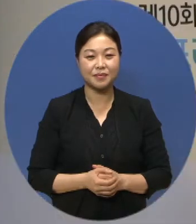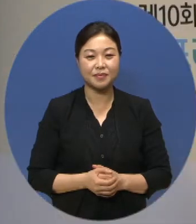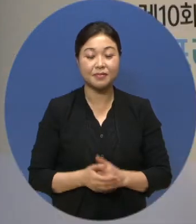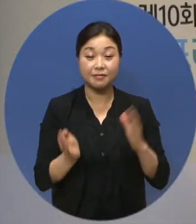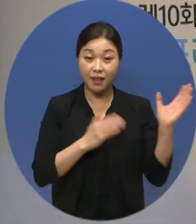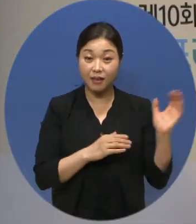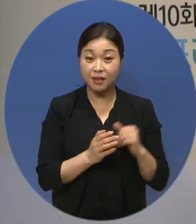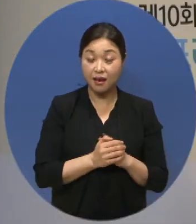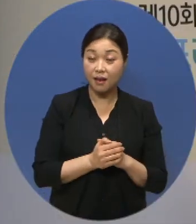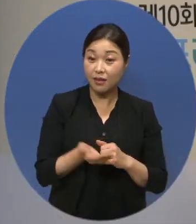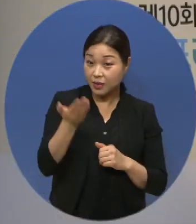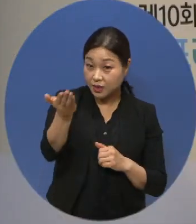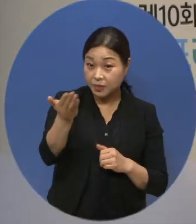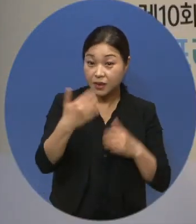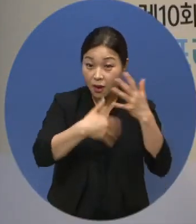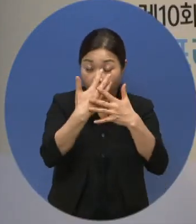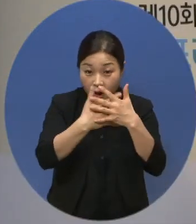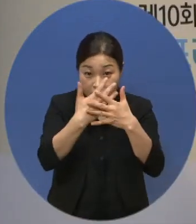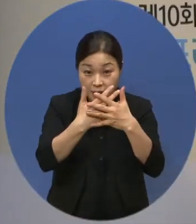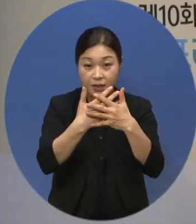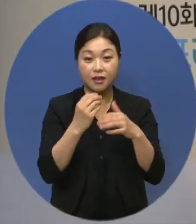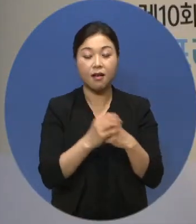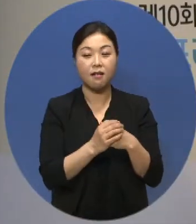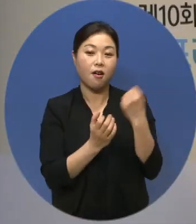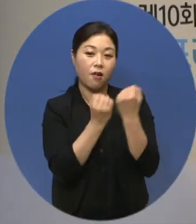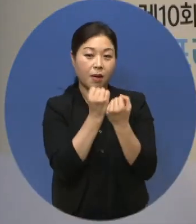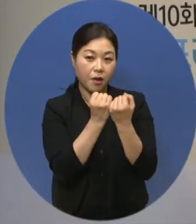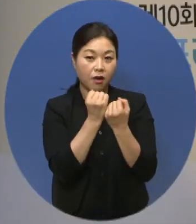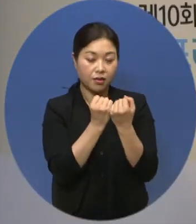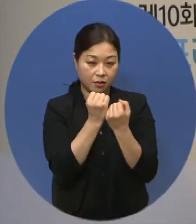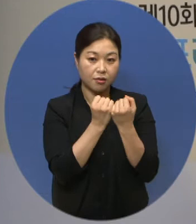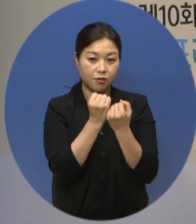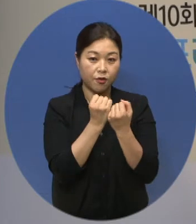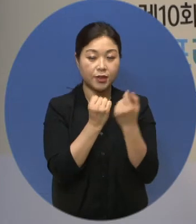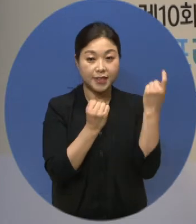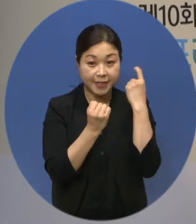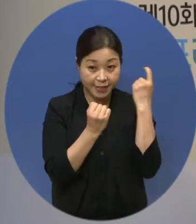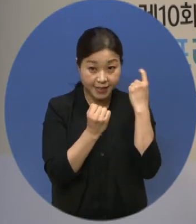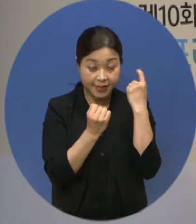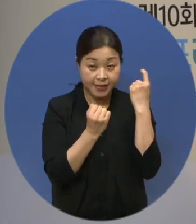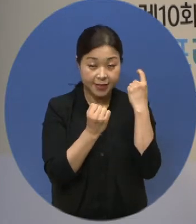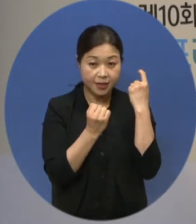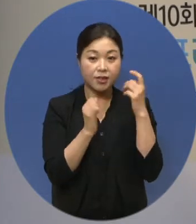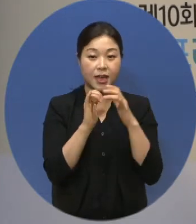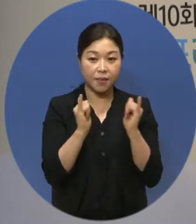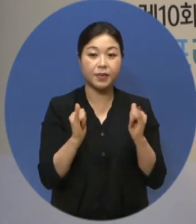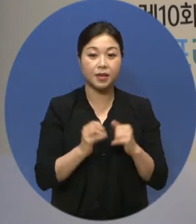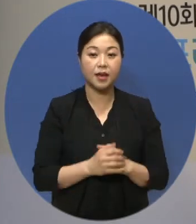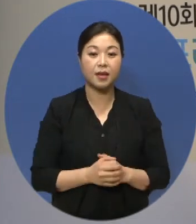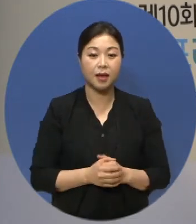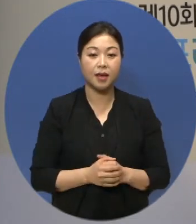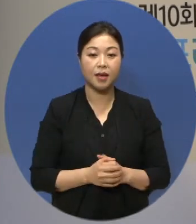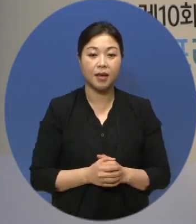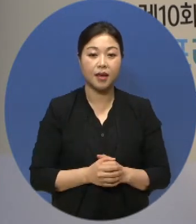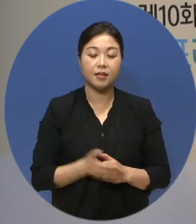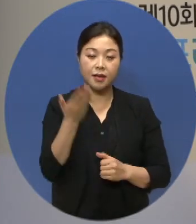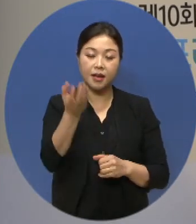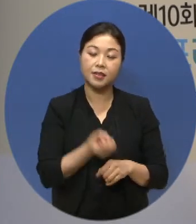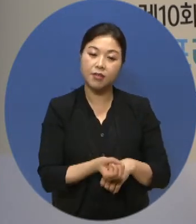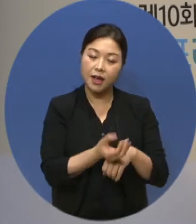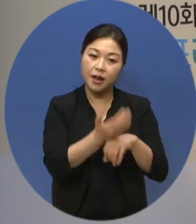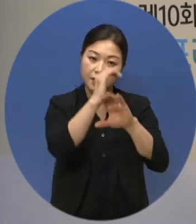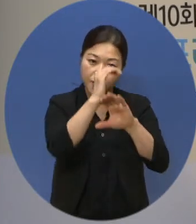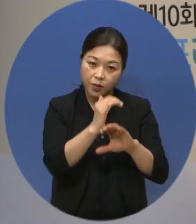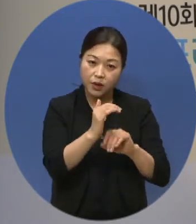감독님이 영화를 화면 해설로 보는 사람들에게 자신의 전달하고 싶은 메시지를 전하기 위해서 화면 해설